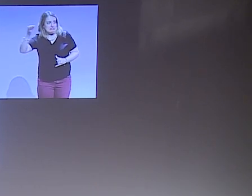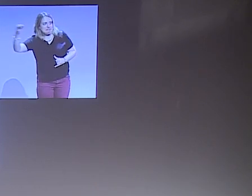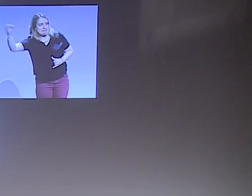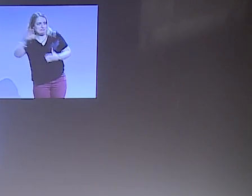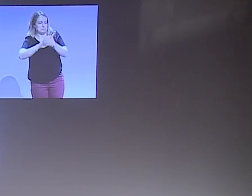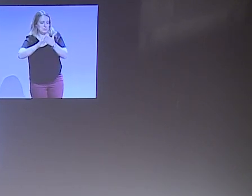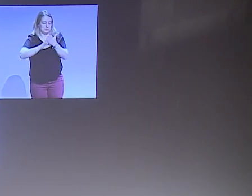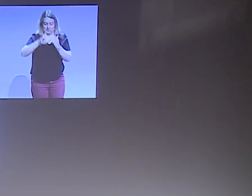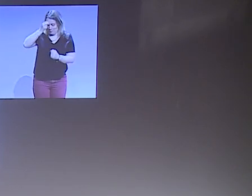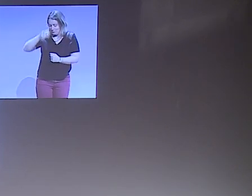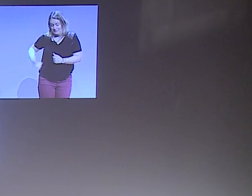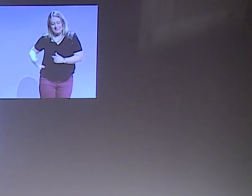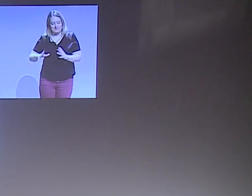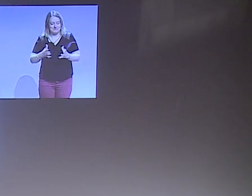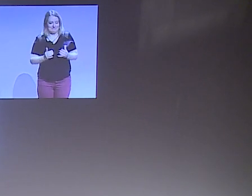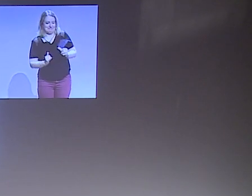J'essaie de comprendre ce qui se passait.